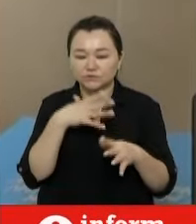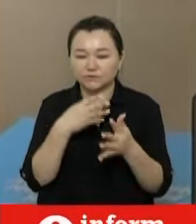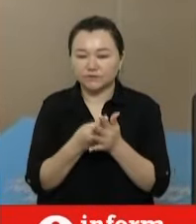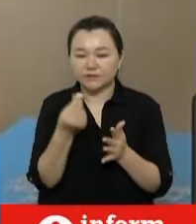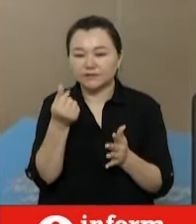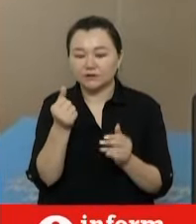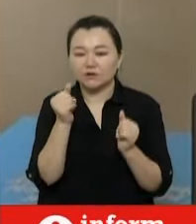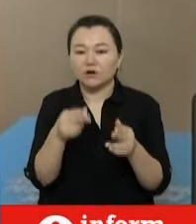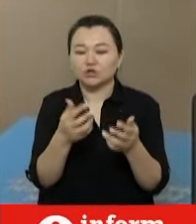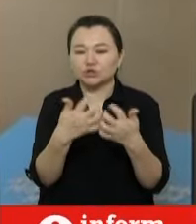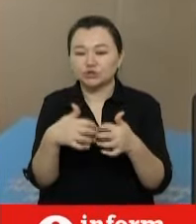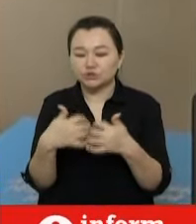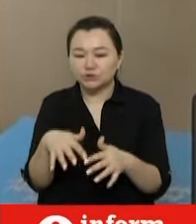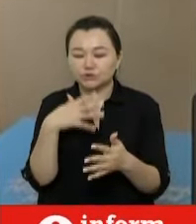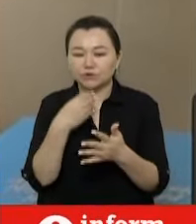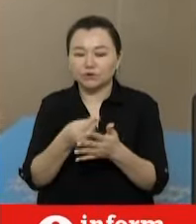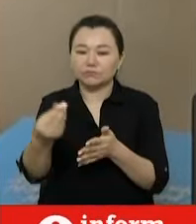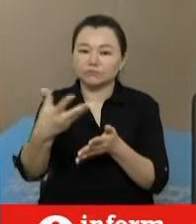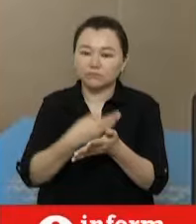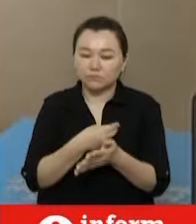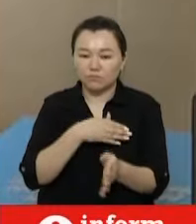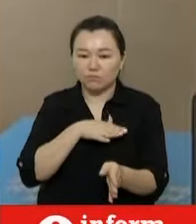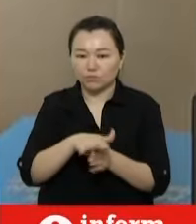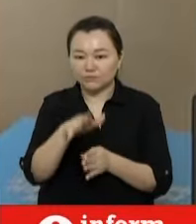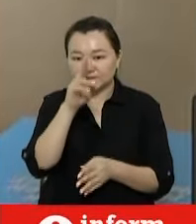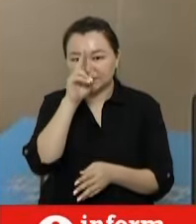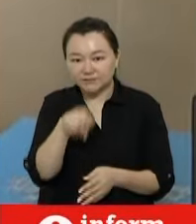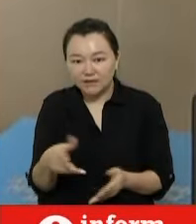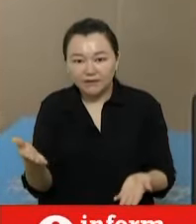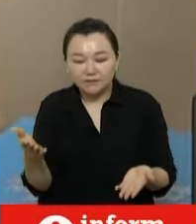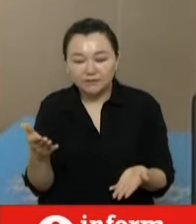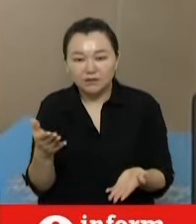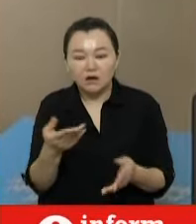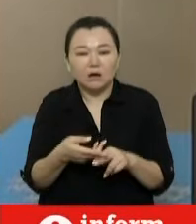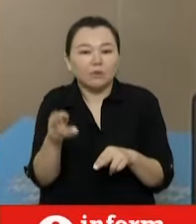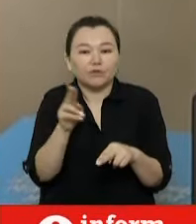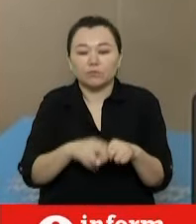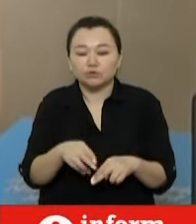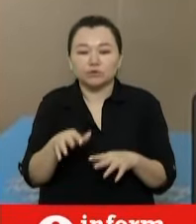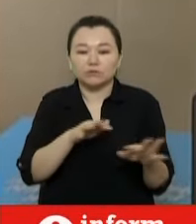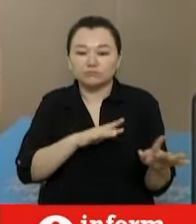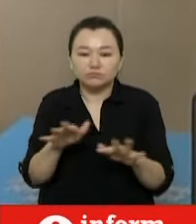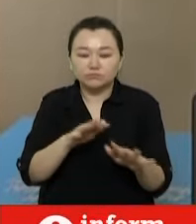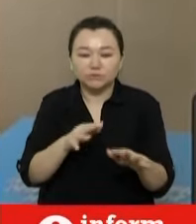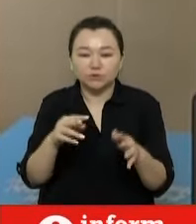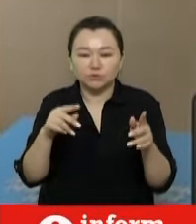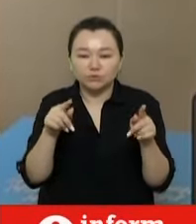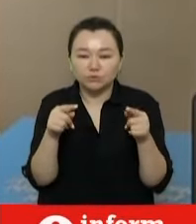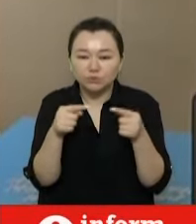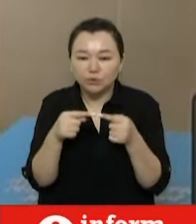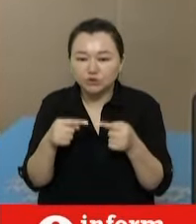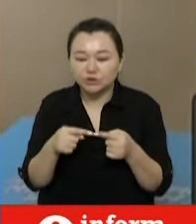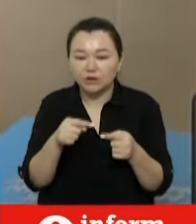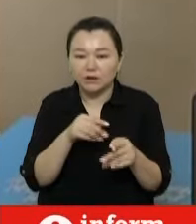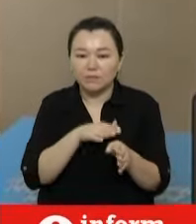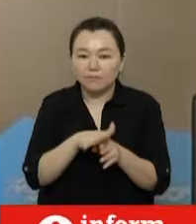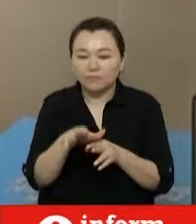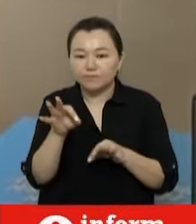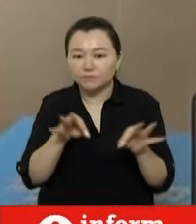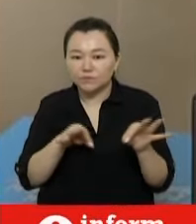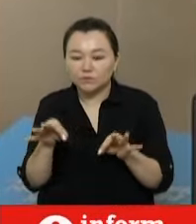қалай есептеліп, қалай өтелетінін әлі де толық білмейді. Өйткені шаралардың нақты алгоритмі жасалмаған. Комиссия